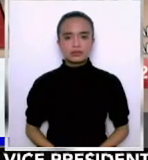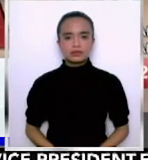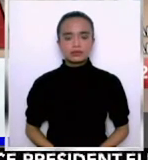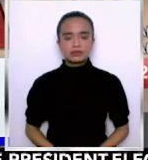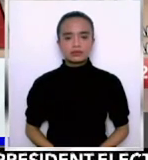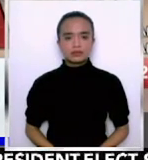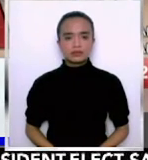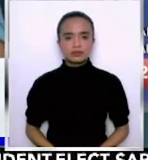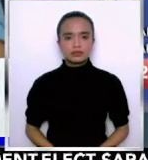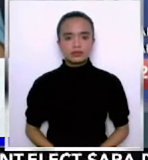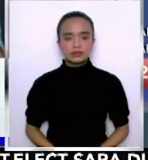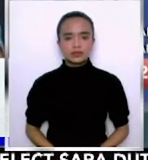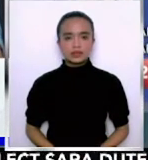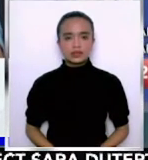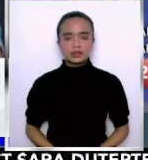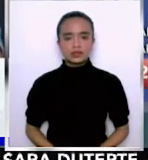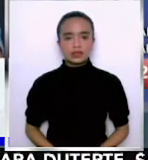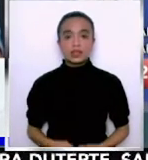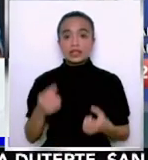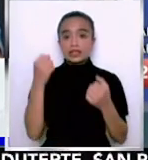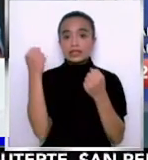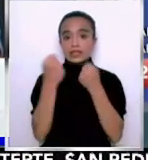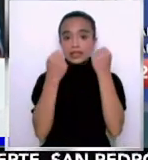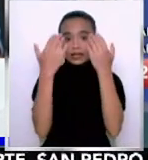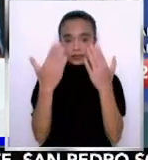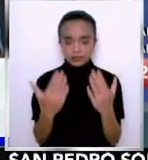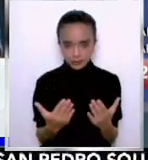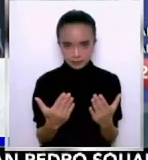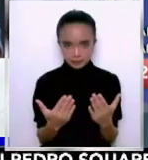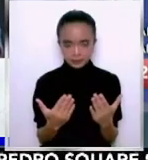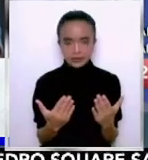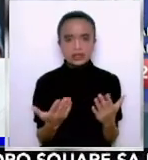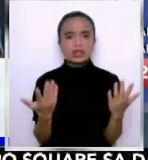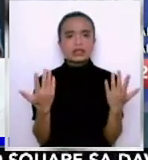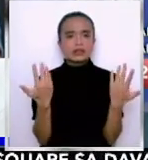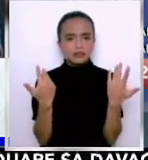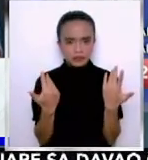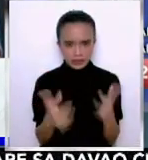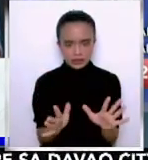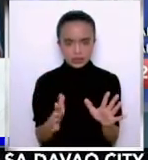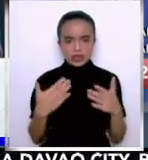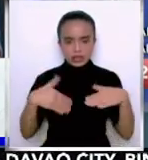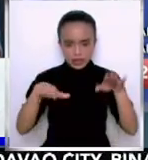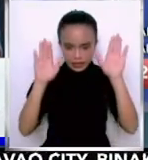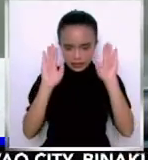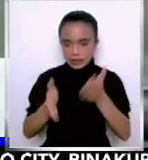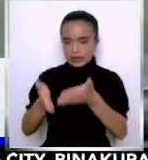Sumuko na at humingi ng tawad kahapon ng SUV driver na si Jose Antonio San Vicente.